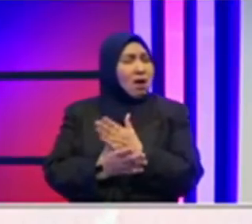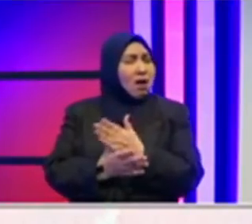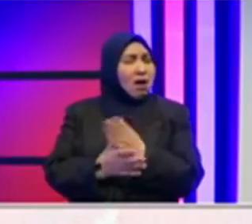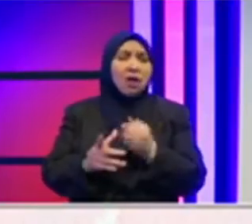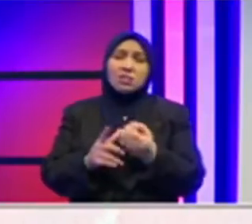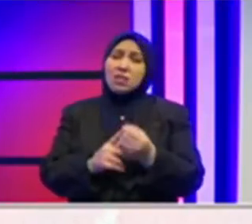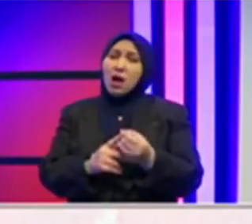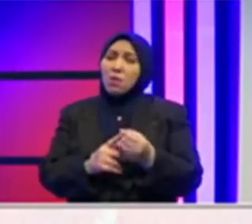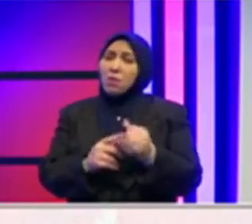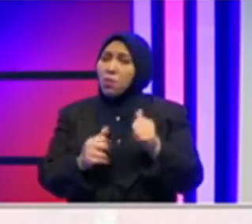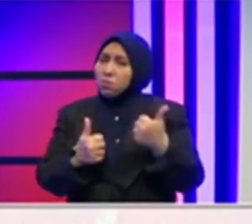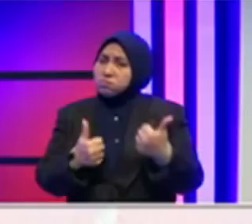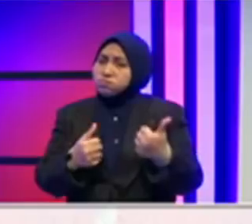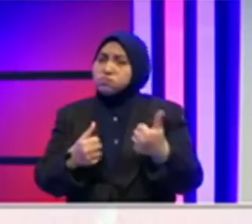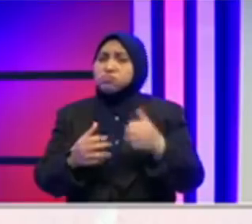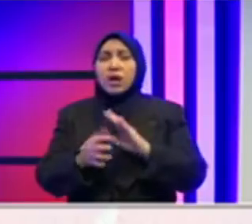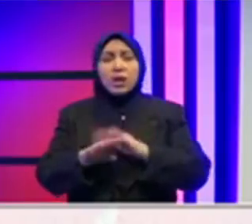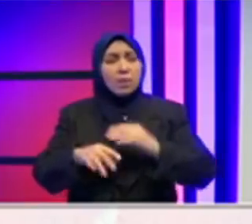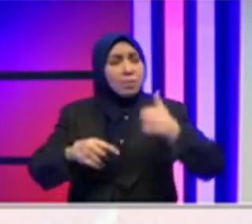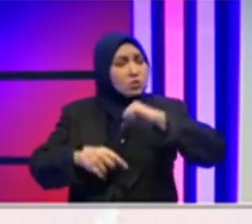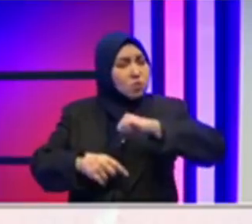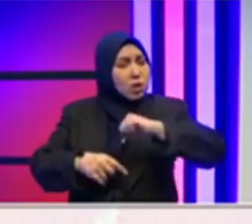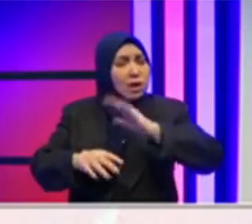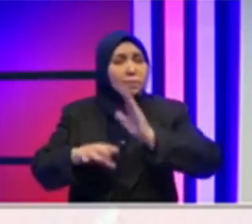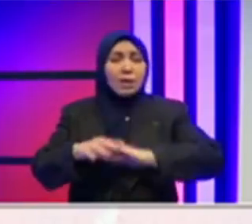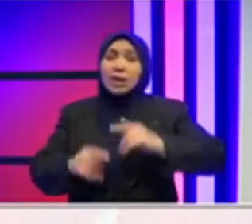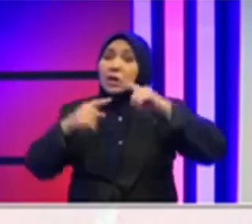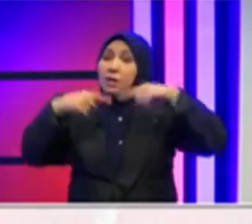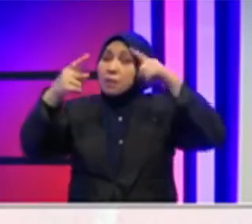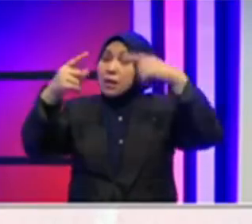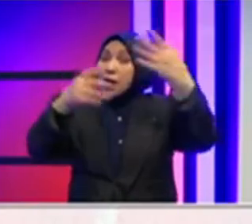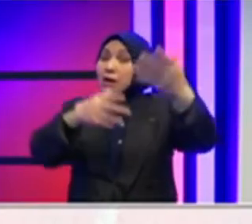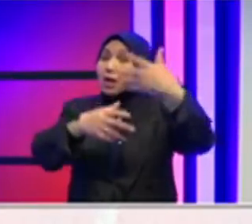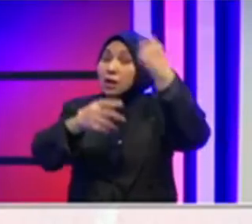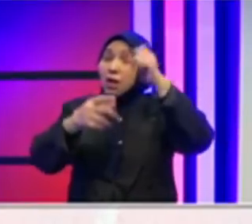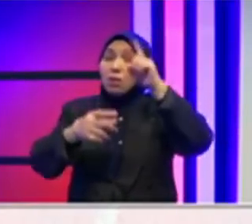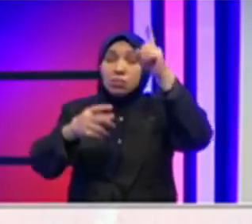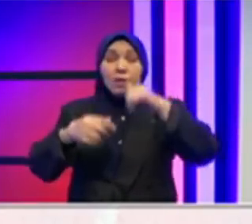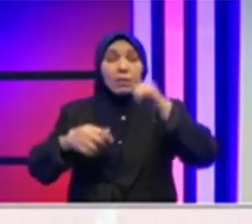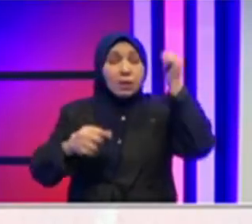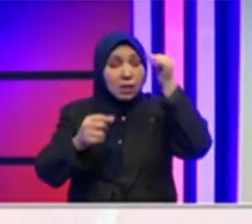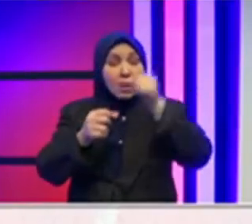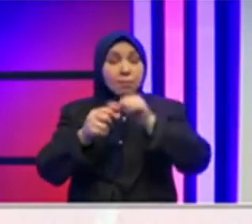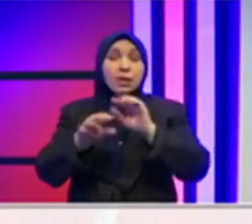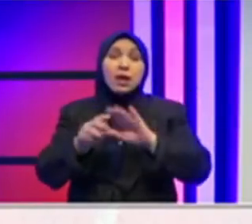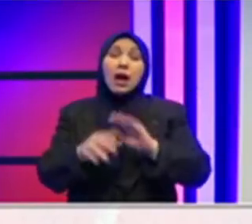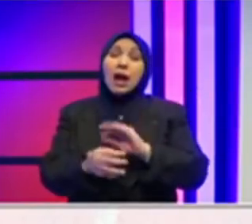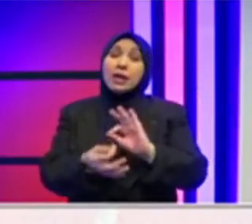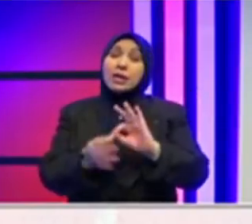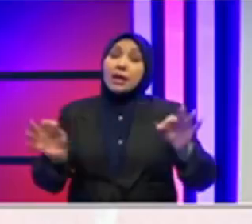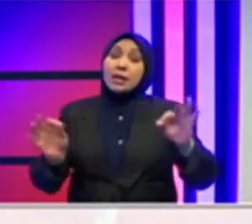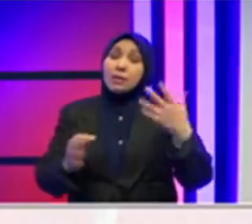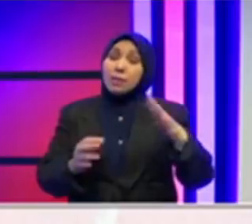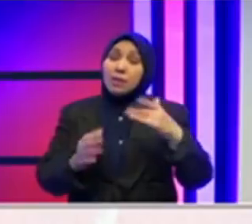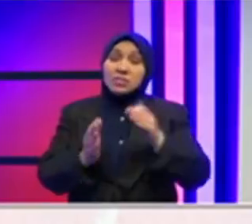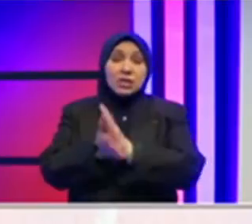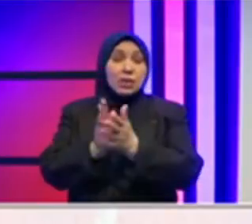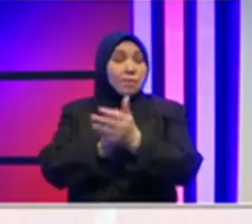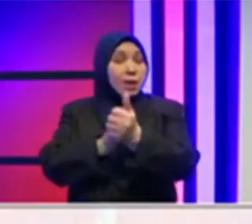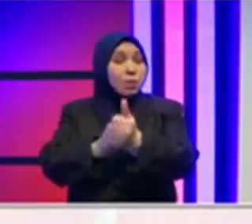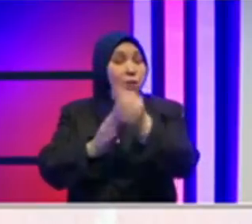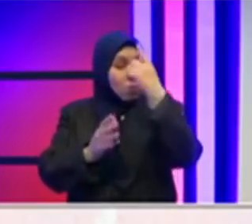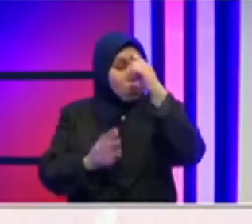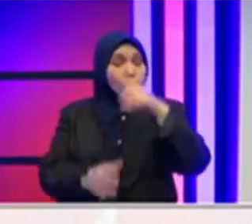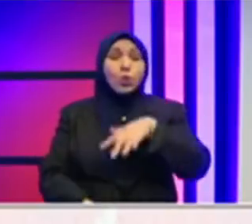tidak ragu kepada perjuangan, kepada kemenangan. Allah mengingatkan pada ayat 15 sebagai panduan untuk kita, panduan untuk